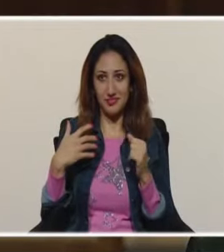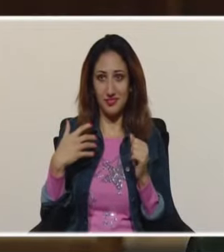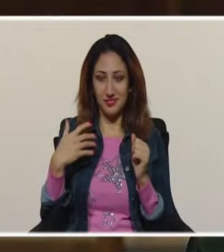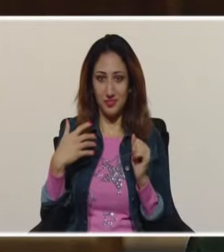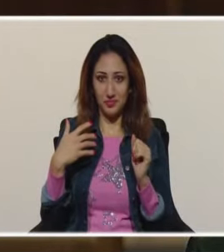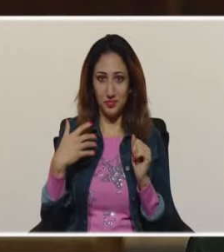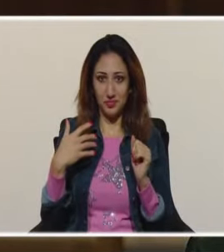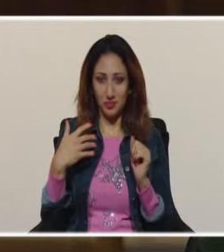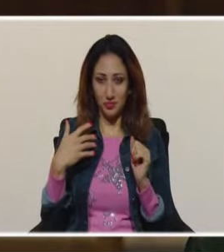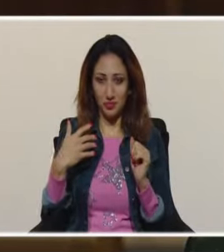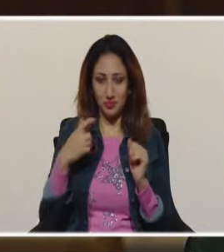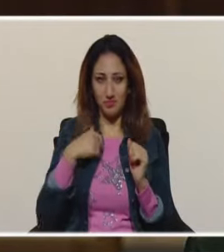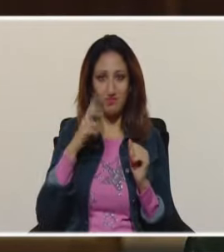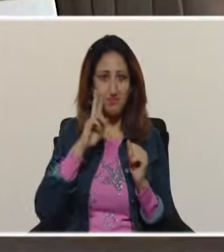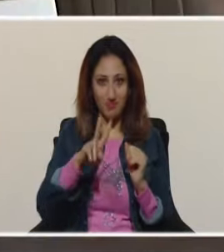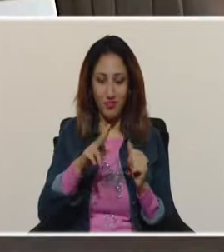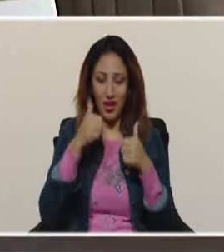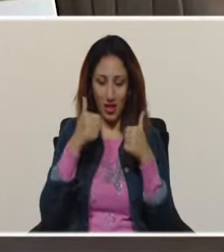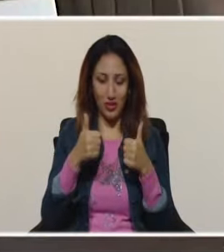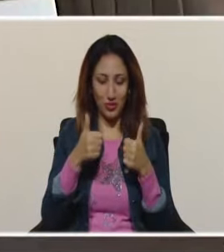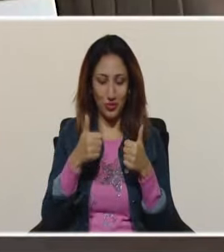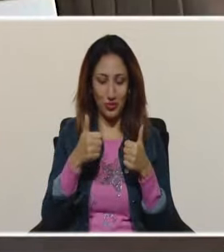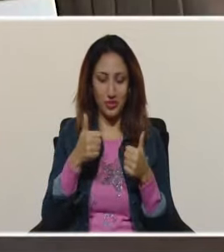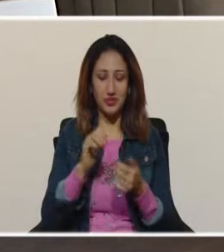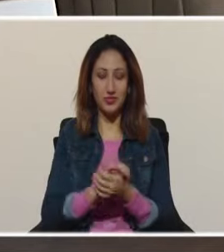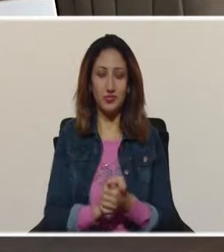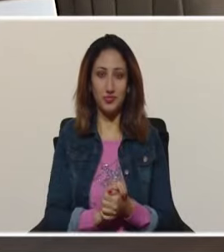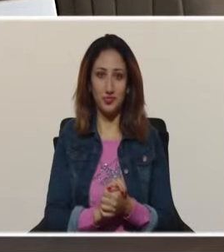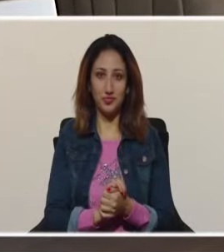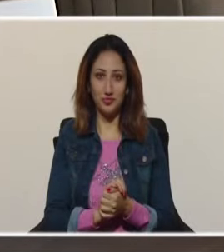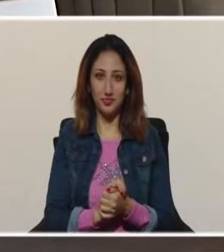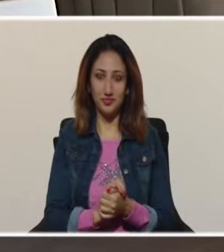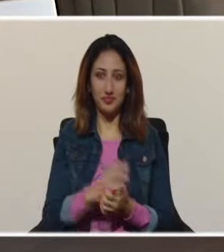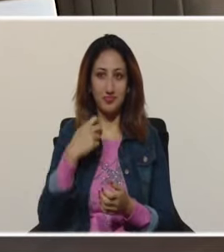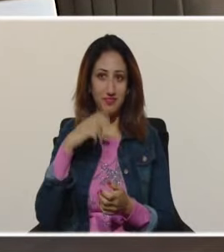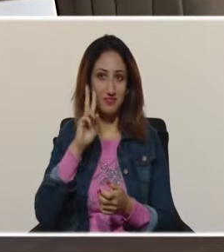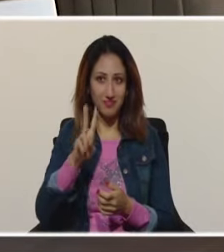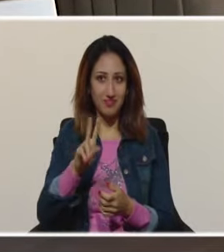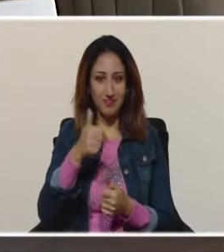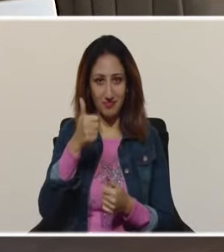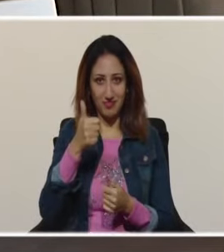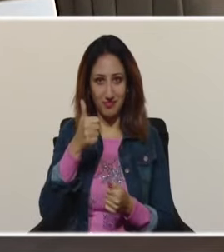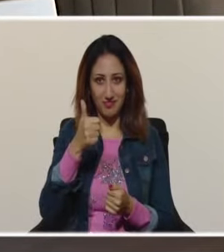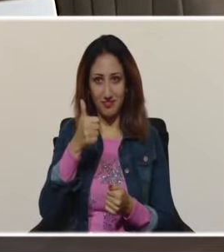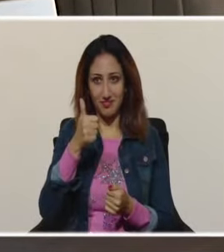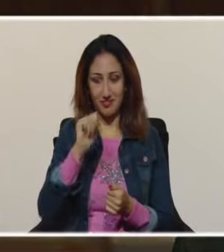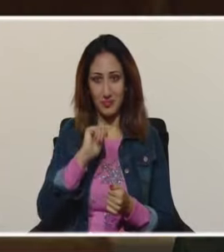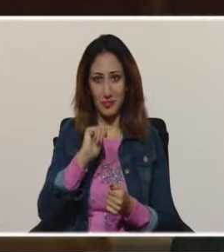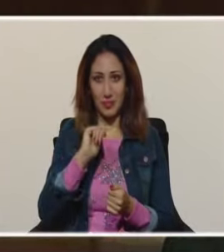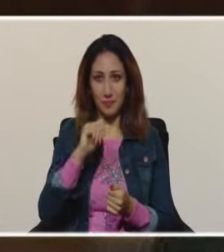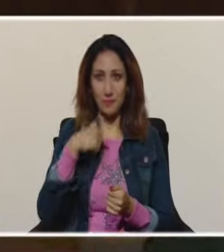يعني منبهر بيكم جدا. طب انا مين؟ وانا مين؟ هي مين؟ تصدق بالله انا